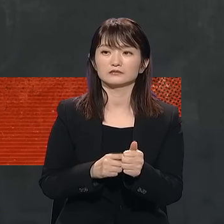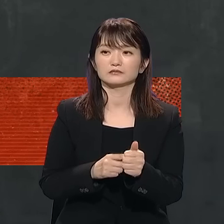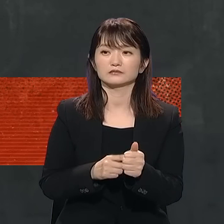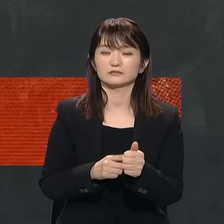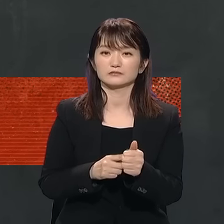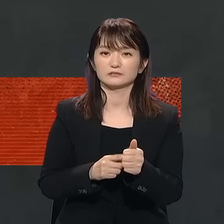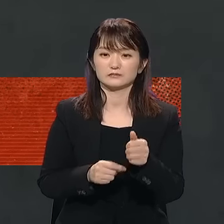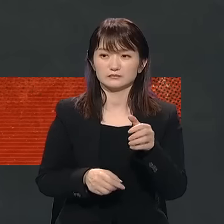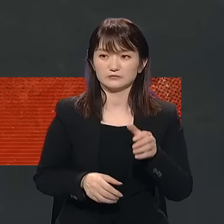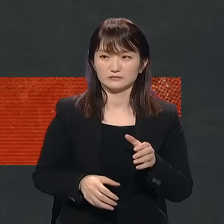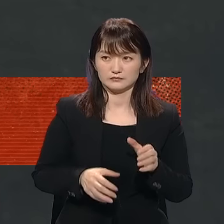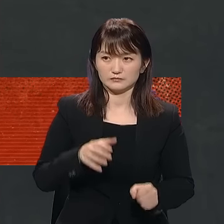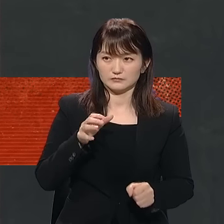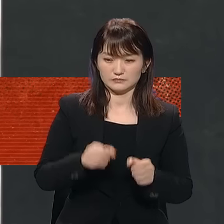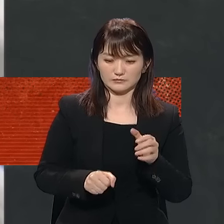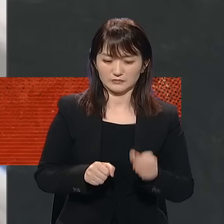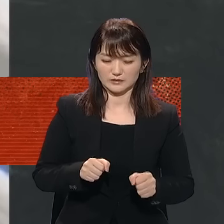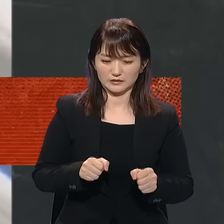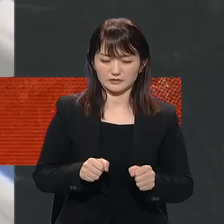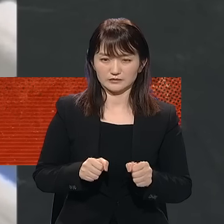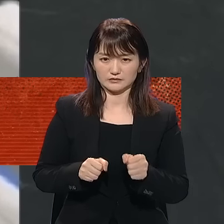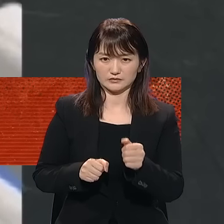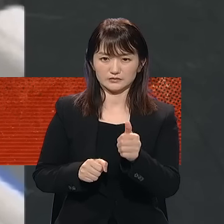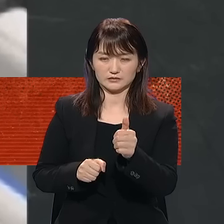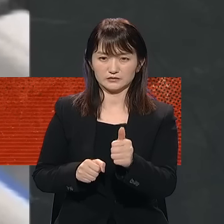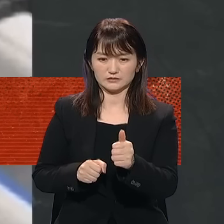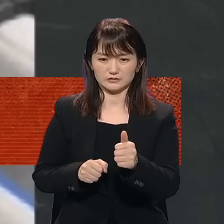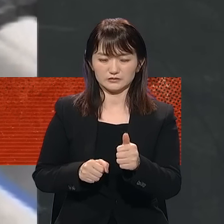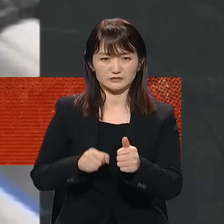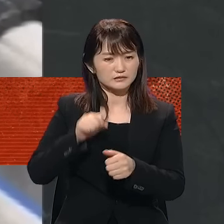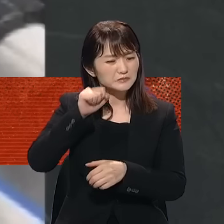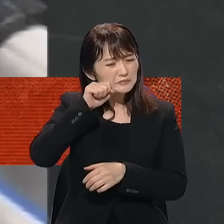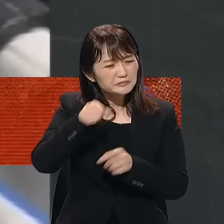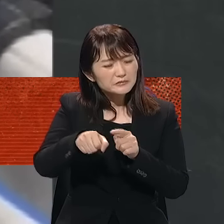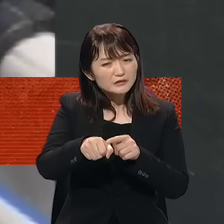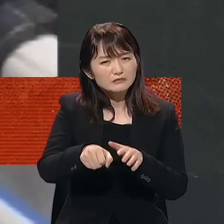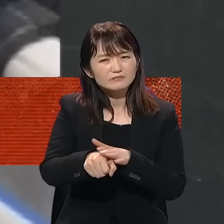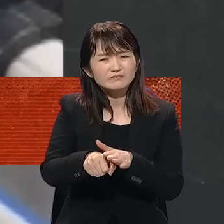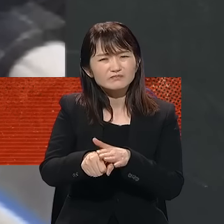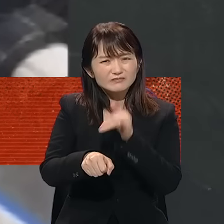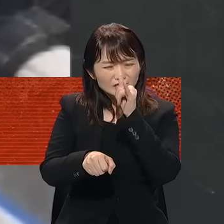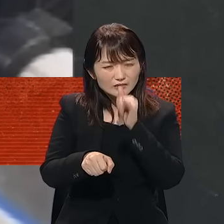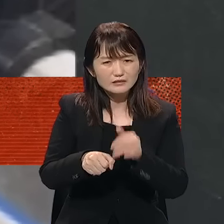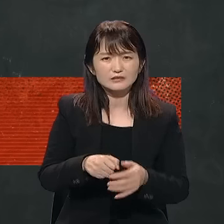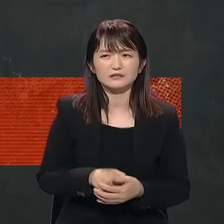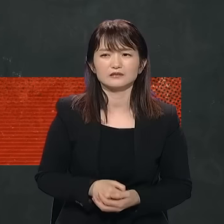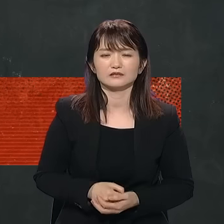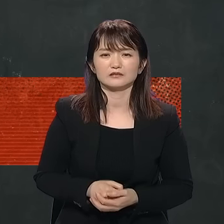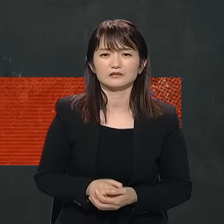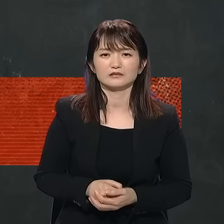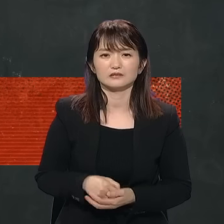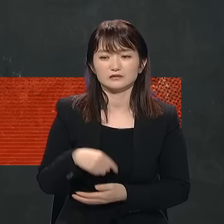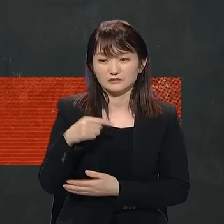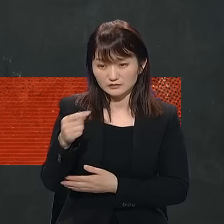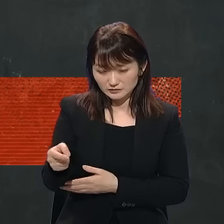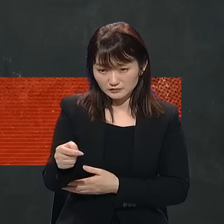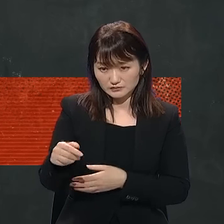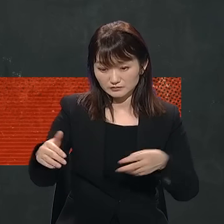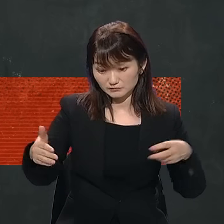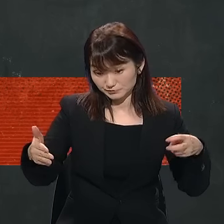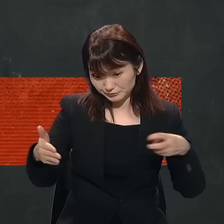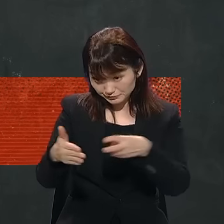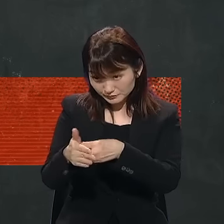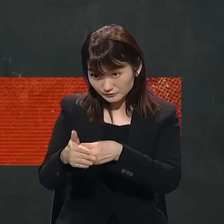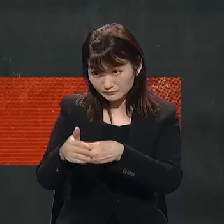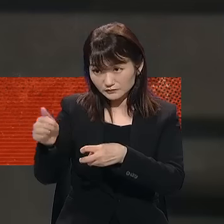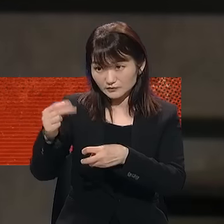바지 바깥으로 본인의 주요 부위를 드러내 놓고 음란 행위를 한 것이죠 그리고 이제 바로 다음 정류장에서 남성 두